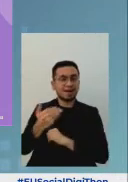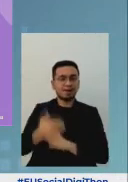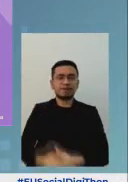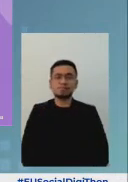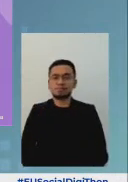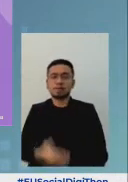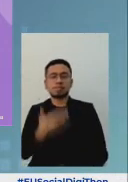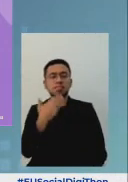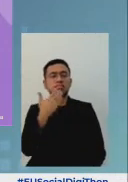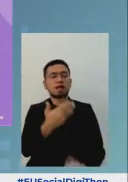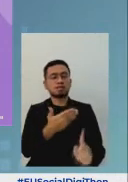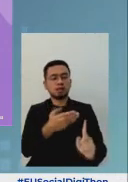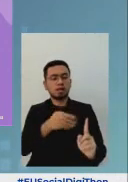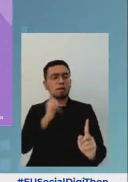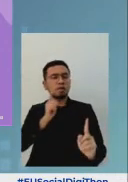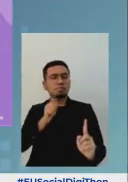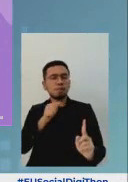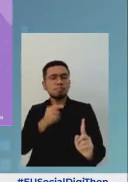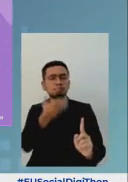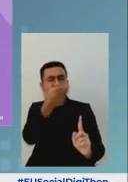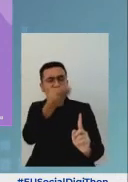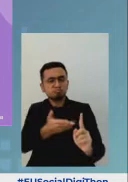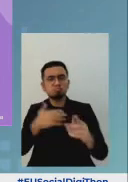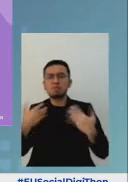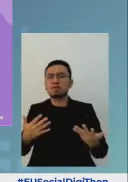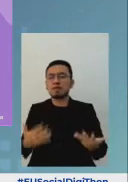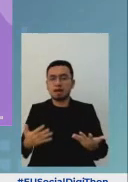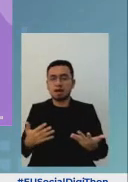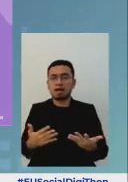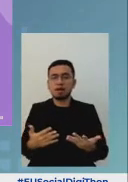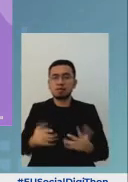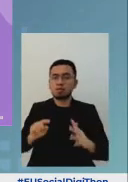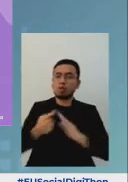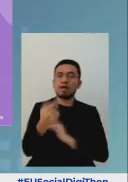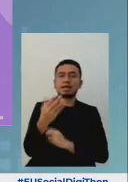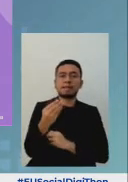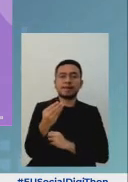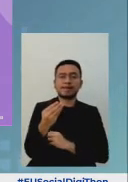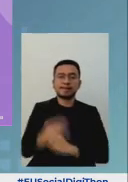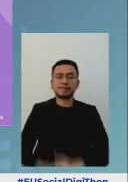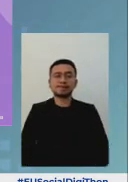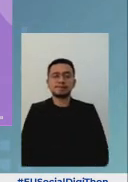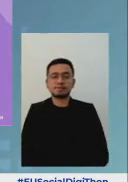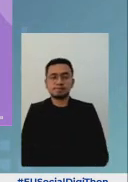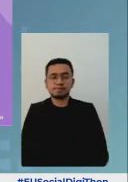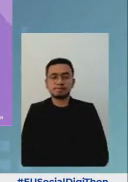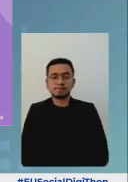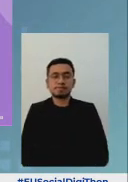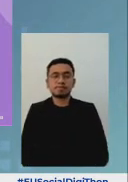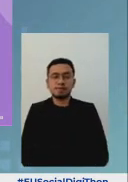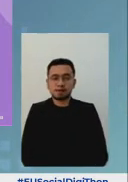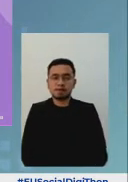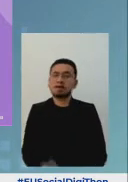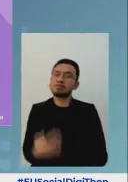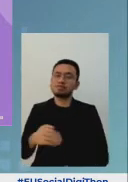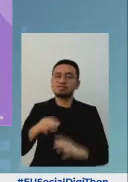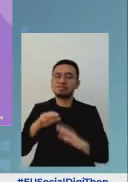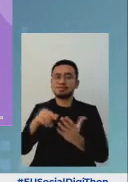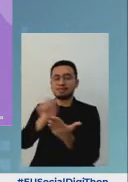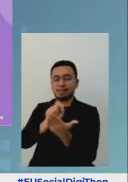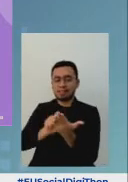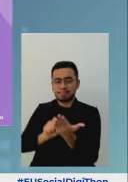terjadi? Siapa yang terlibat? Udah sejak kapan nih kejadiannya seperti ini? Gitu. Lalu catat. Jadi simpan